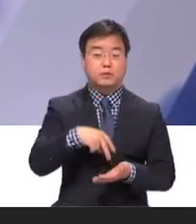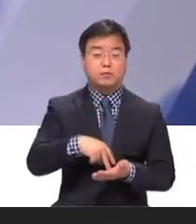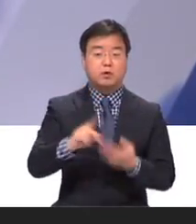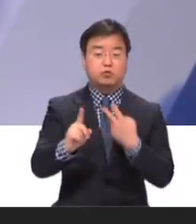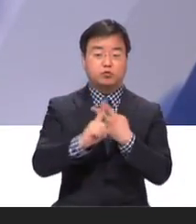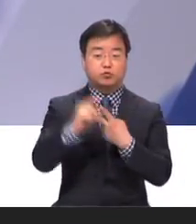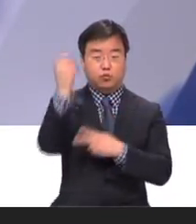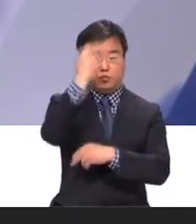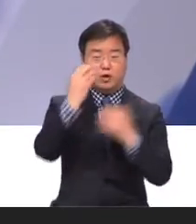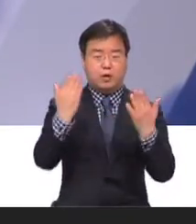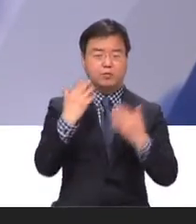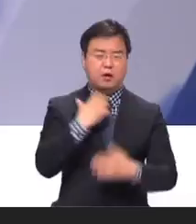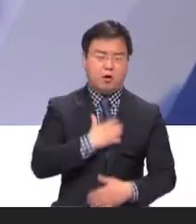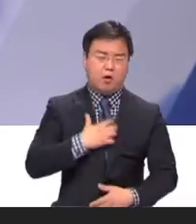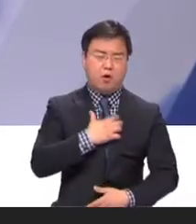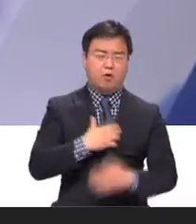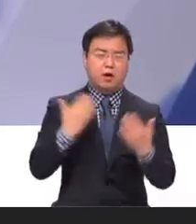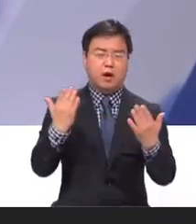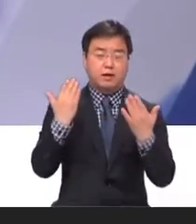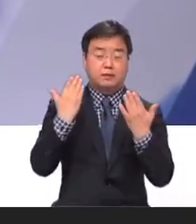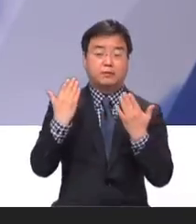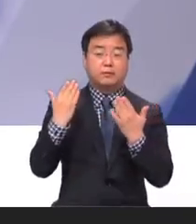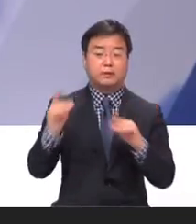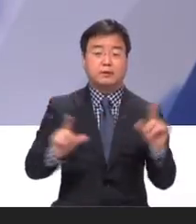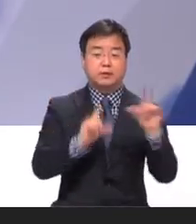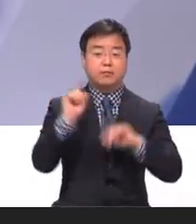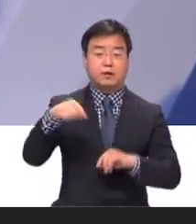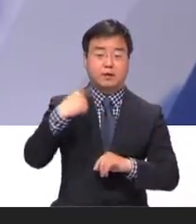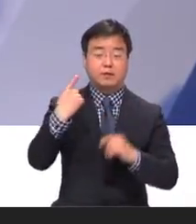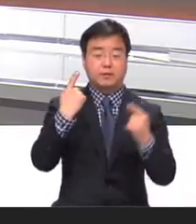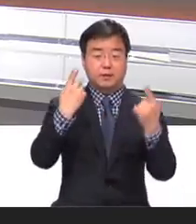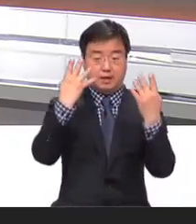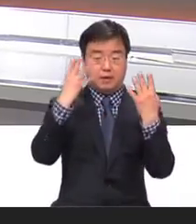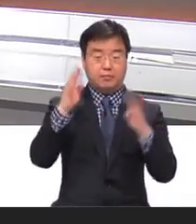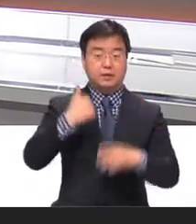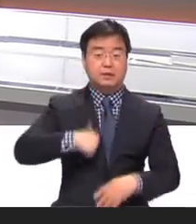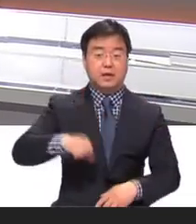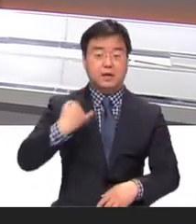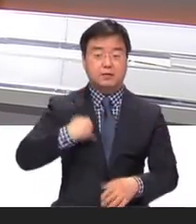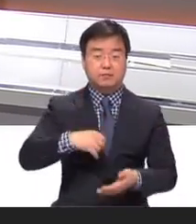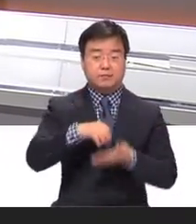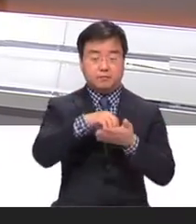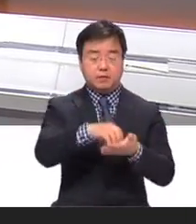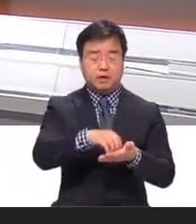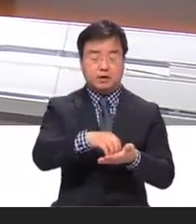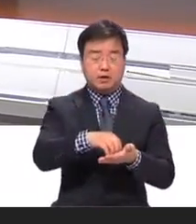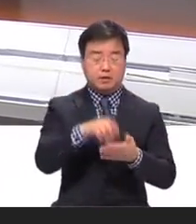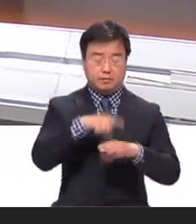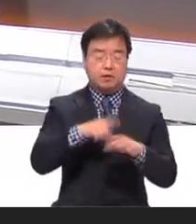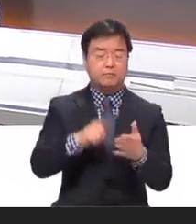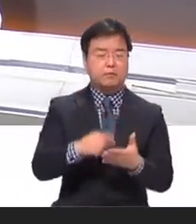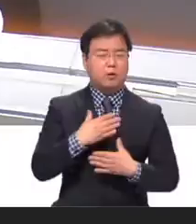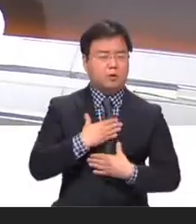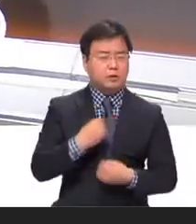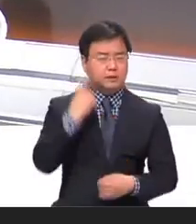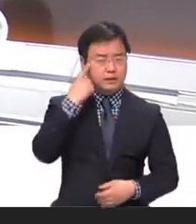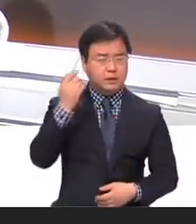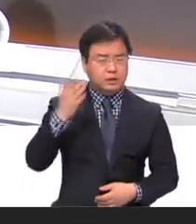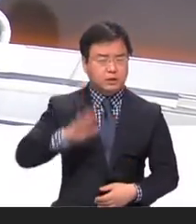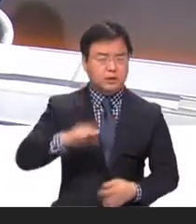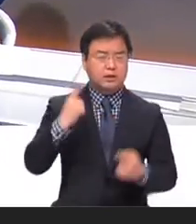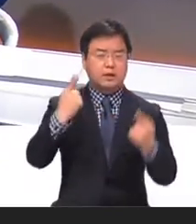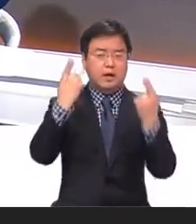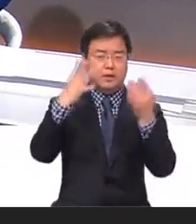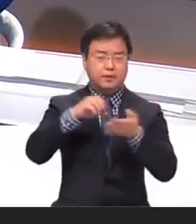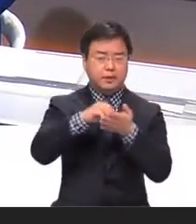그렇게 걱정스럽게 학교를 보내서 이제 겨우 대학교 자식을 보내서 좀 마음을 놓나 했더니 네. 대학에 가서까지도